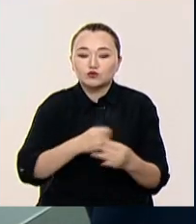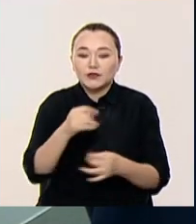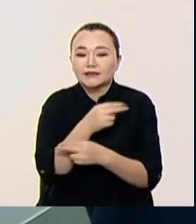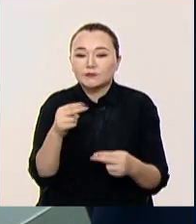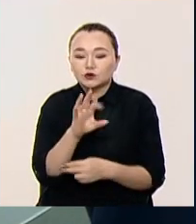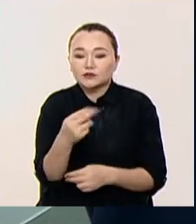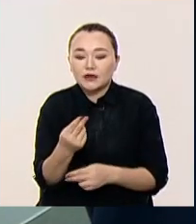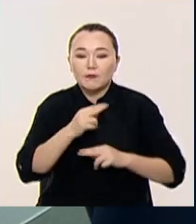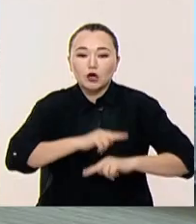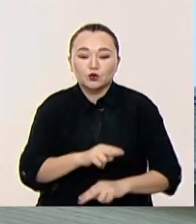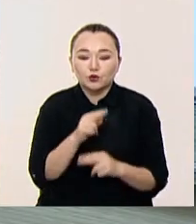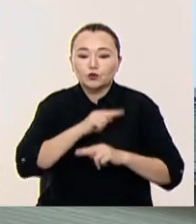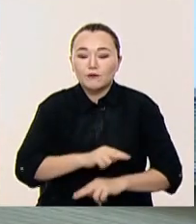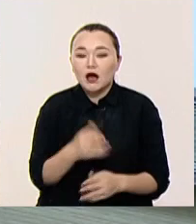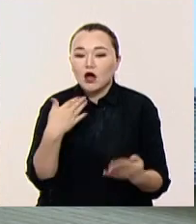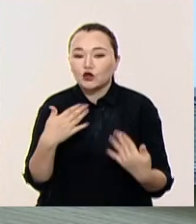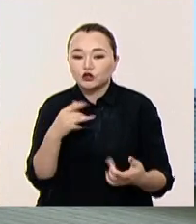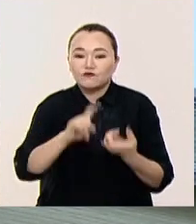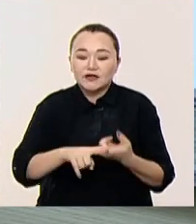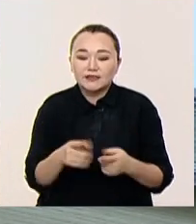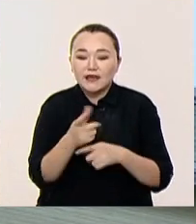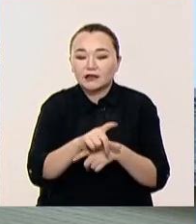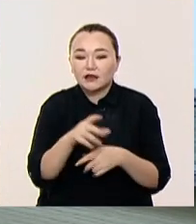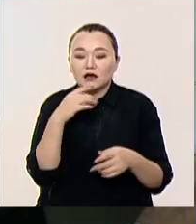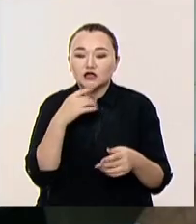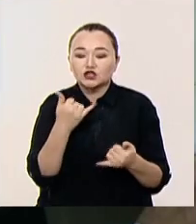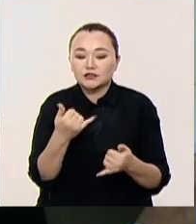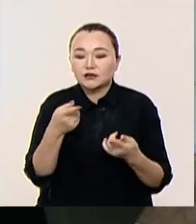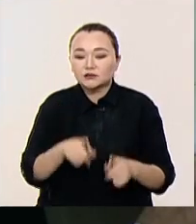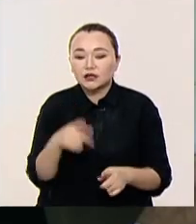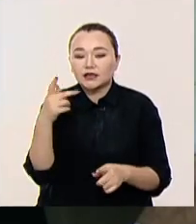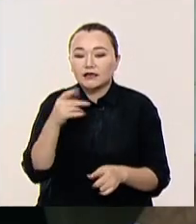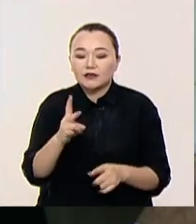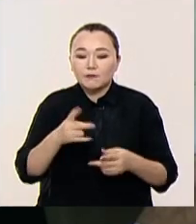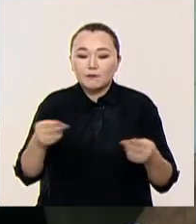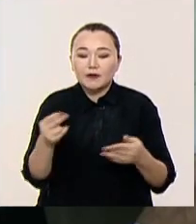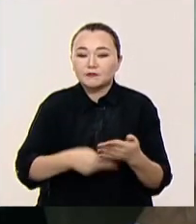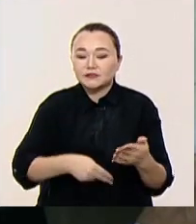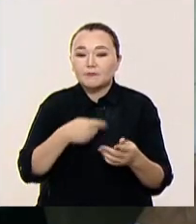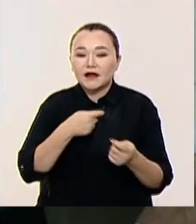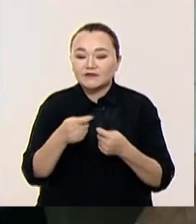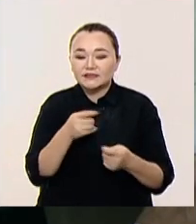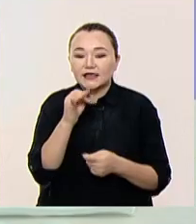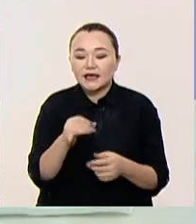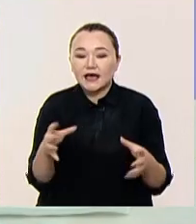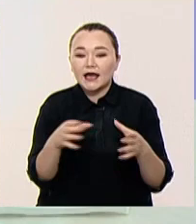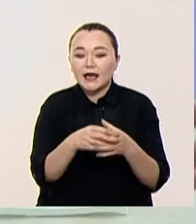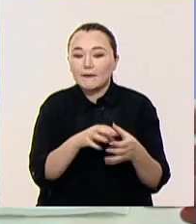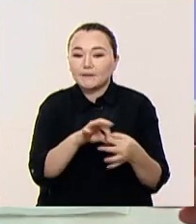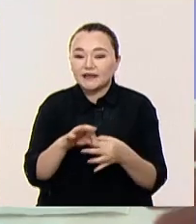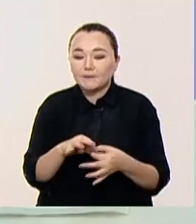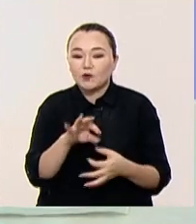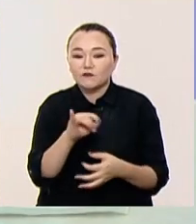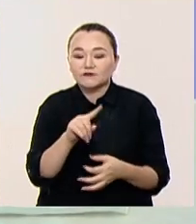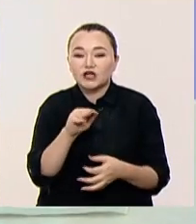социального партнерства и трудовых отношений отметив что настоящая Генеральное соглашение подписанное правительством и объединением Профсоюзов